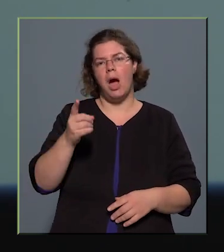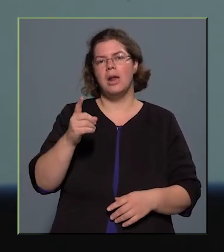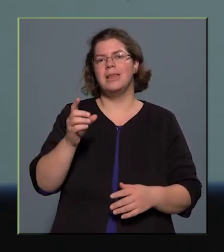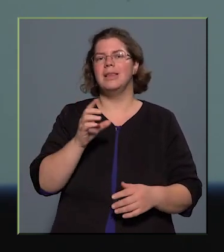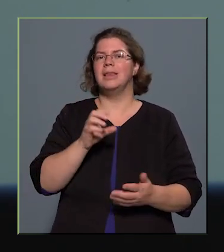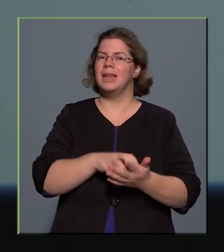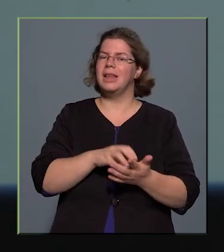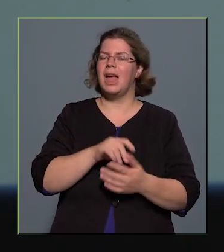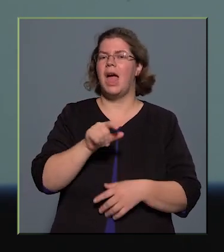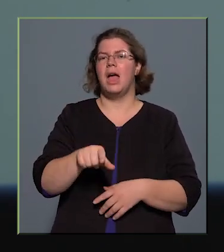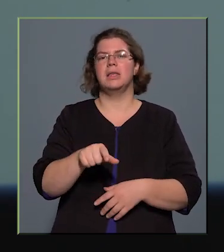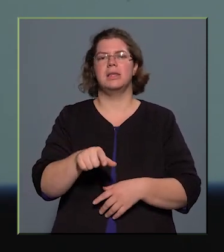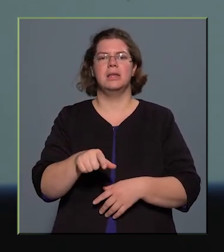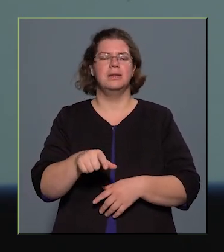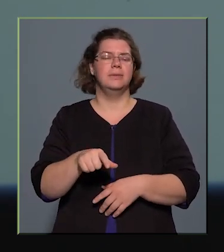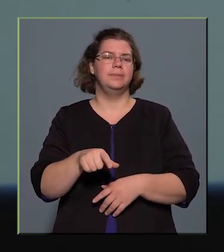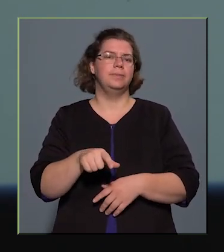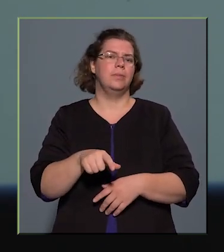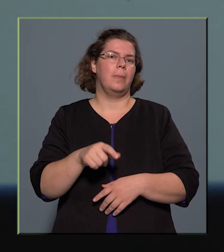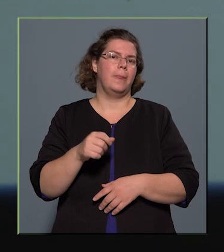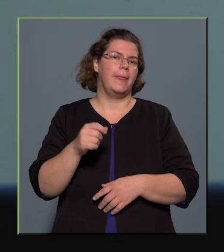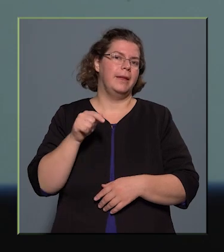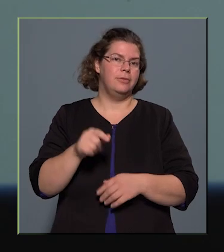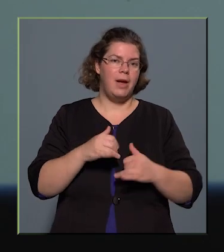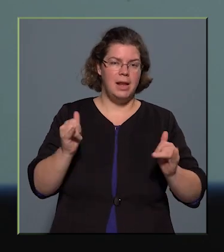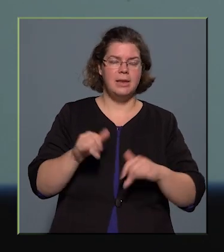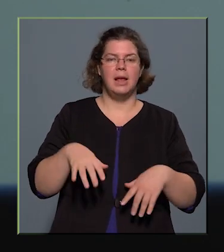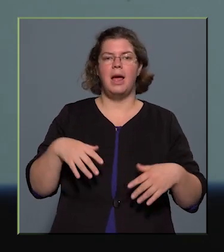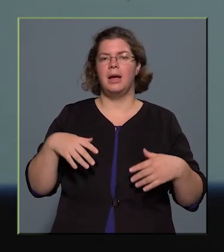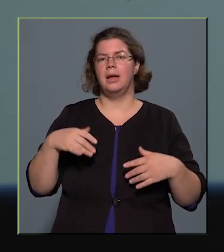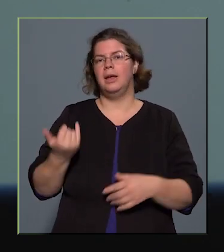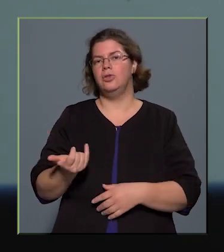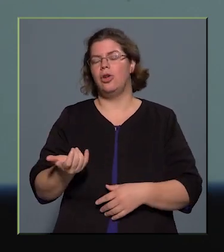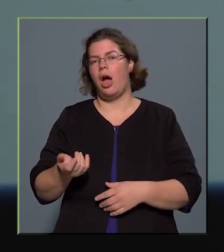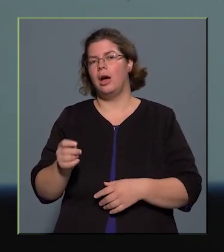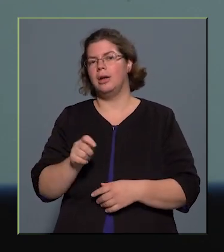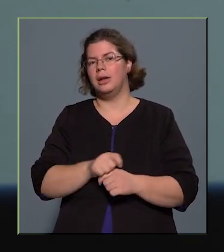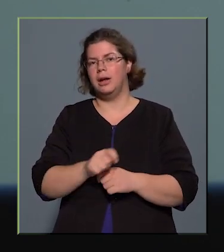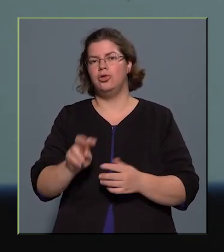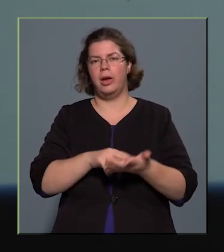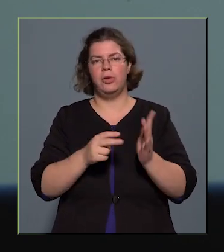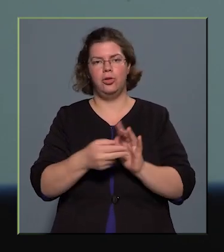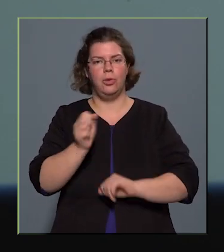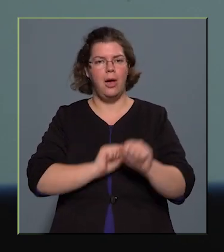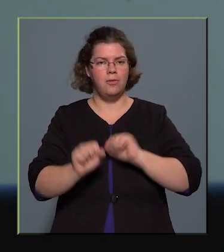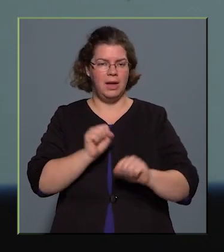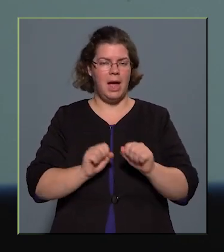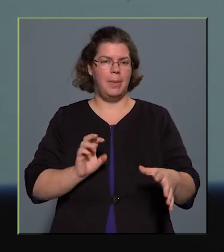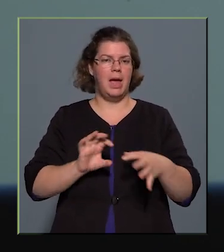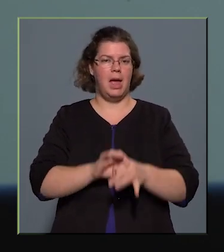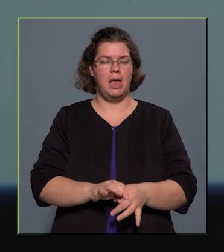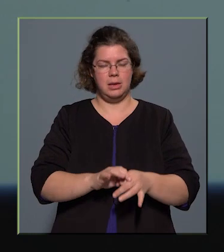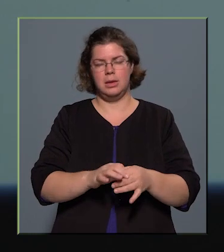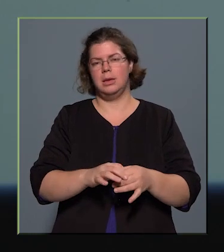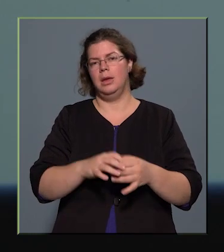kívüli témánkhoz, a Smart Cityhez fejlesztenek, illetve a kritikus infrastruktúra védelmihez kapcsolódóan